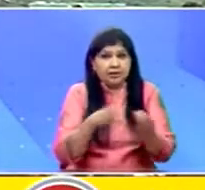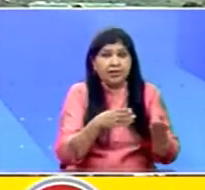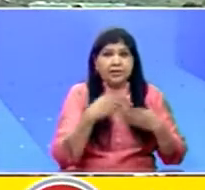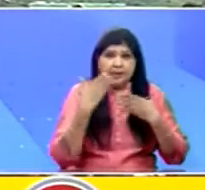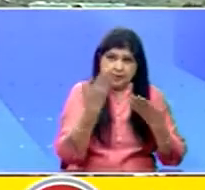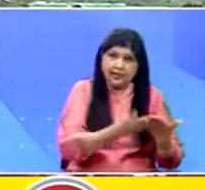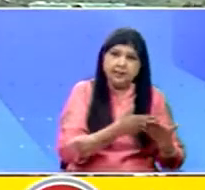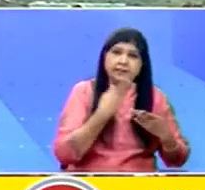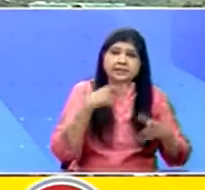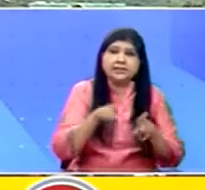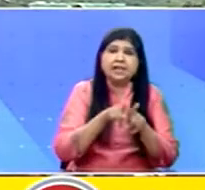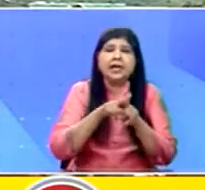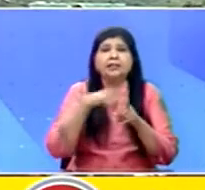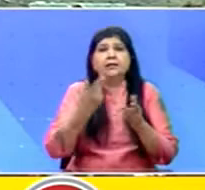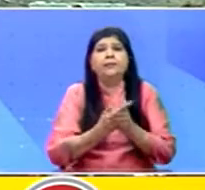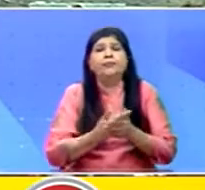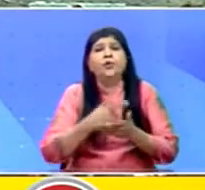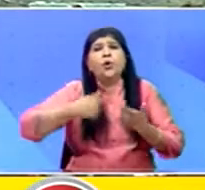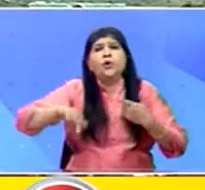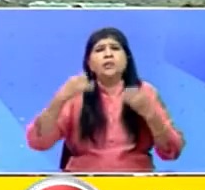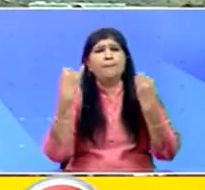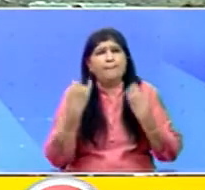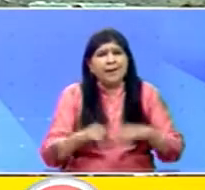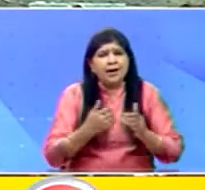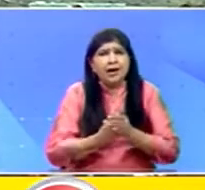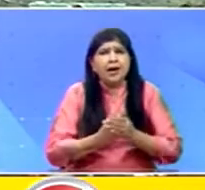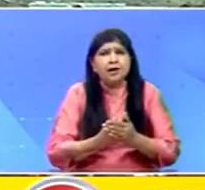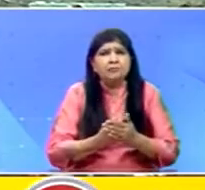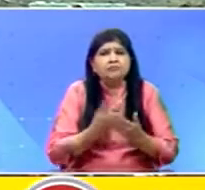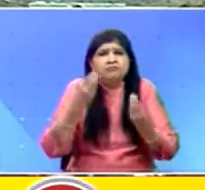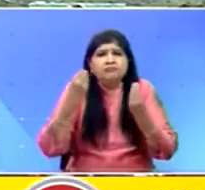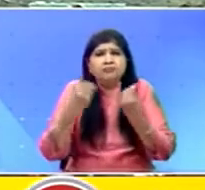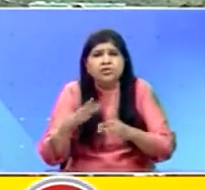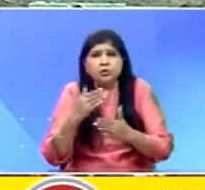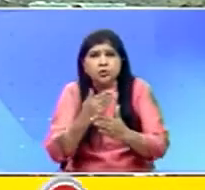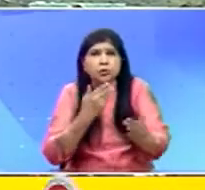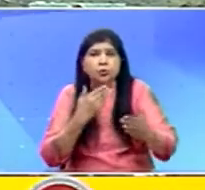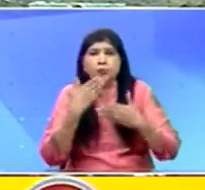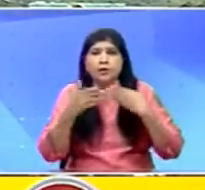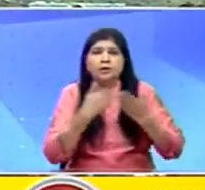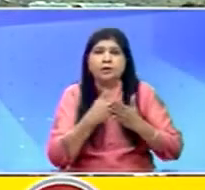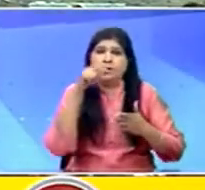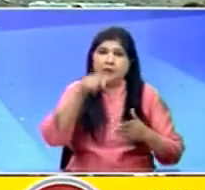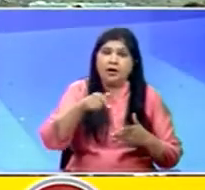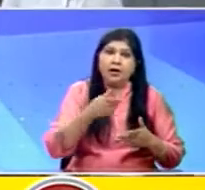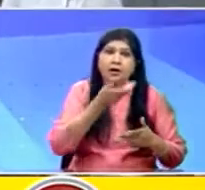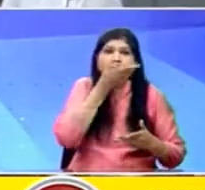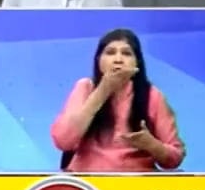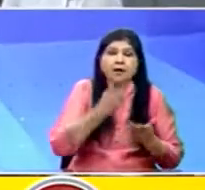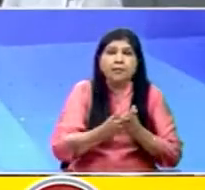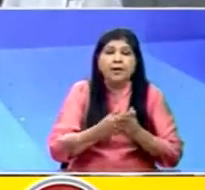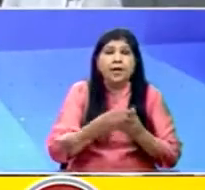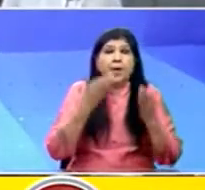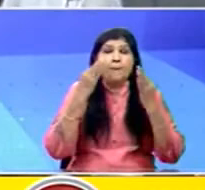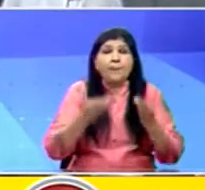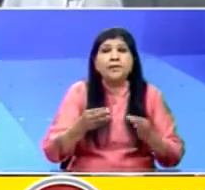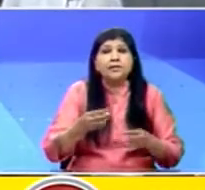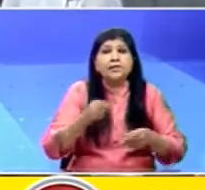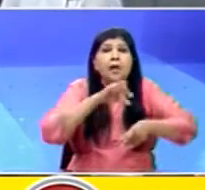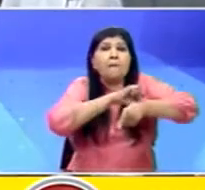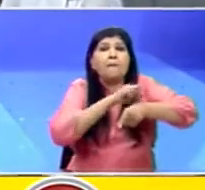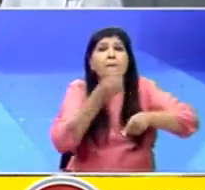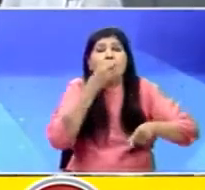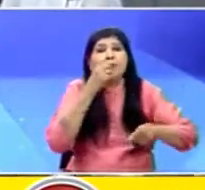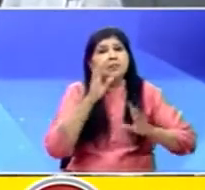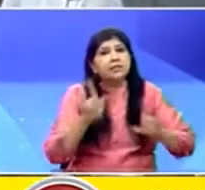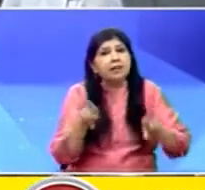हैं और सभी बुराइयों से दूर रखते हैं। आप सबसे उत्तम औषधि हैं